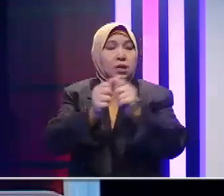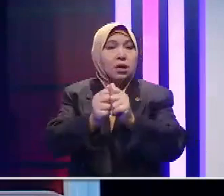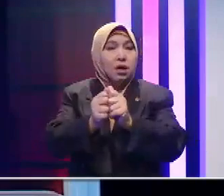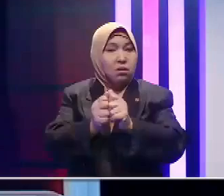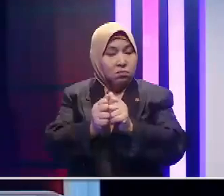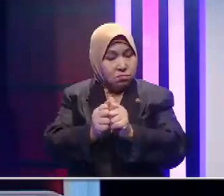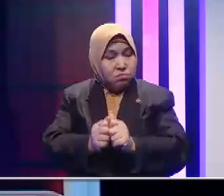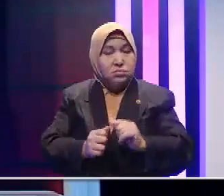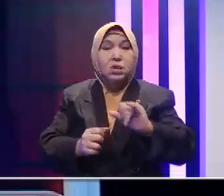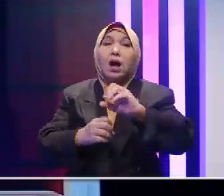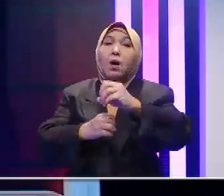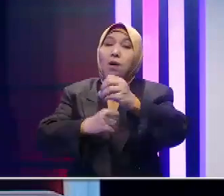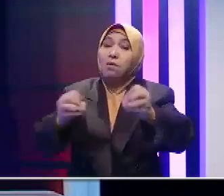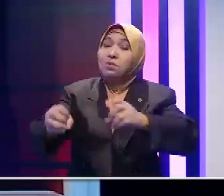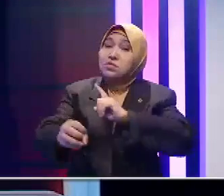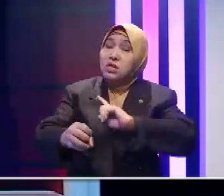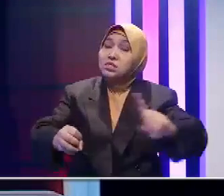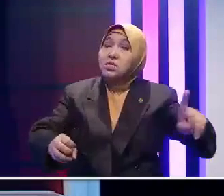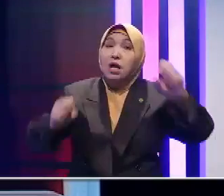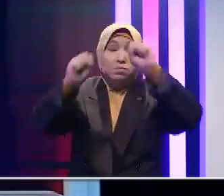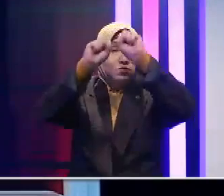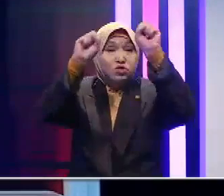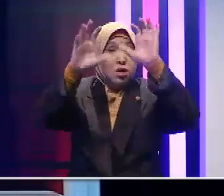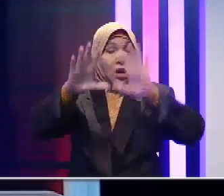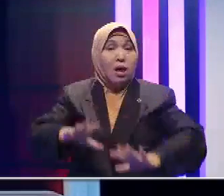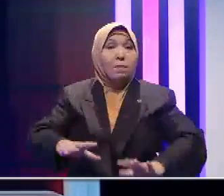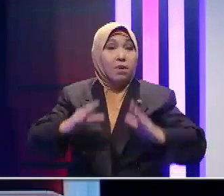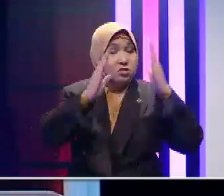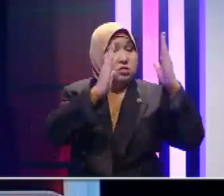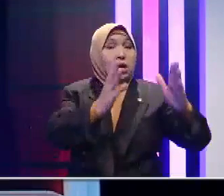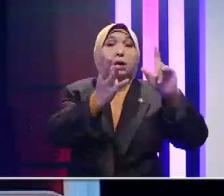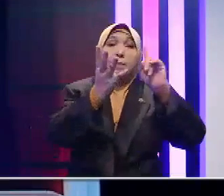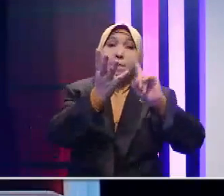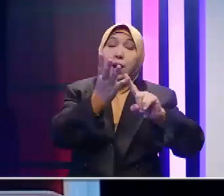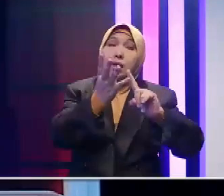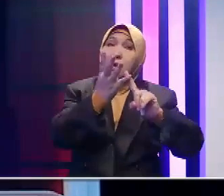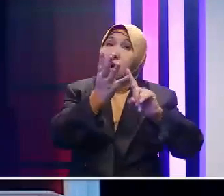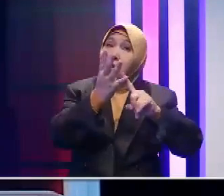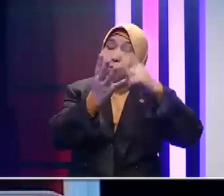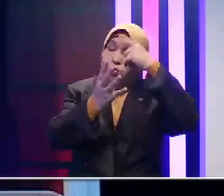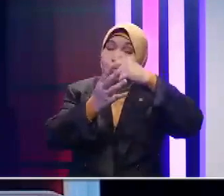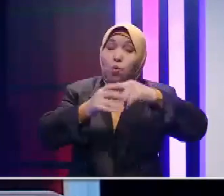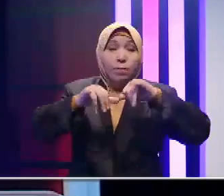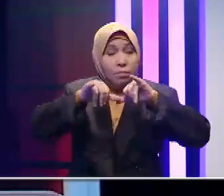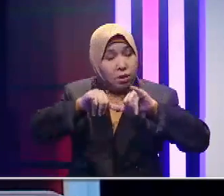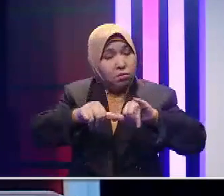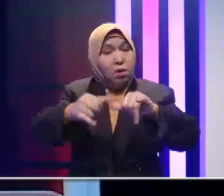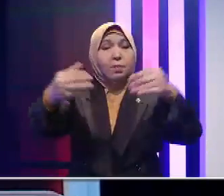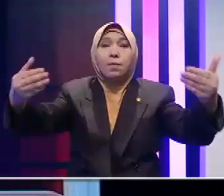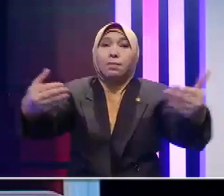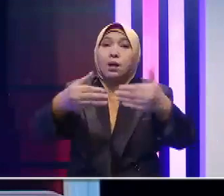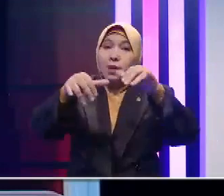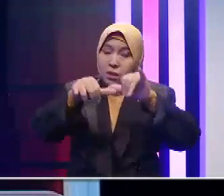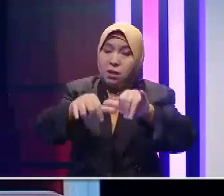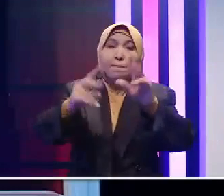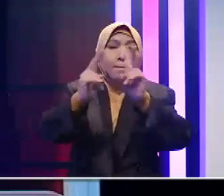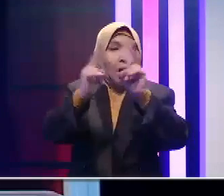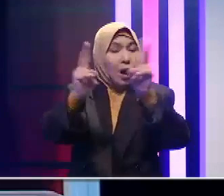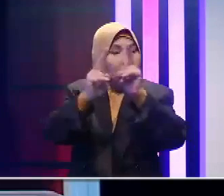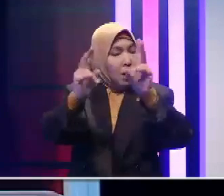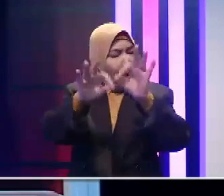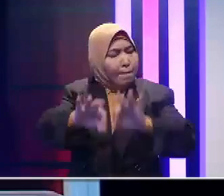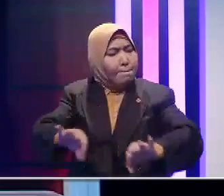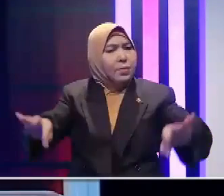Shah Alam. Dan kemudian pasal keempat ialah pasal untuk istiqamah. Ini paling